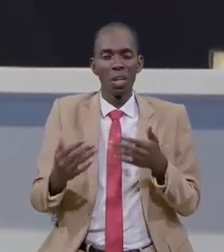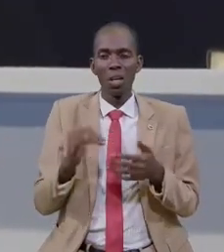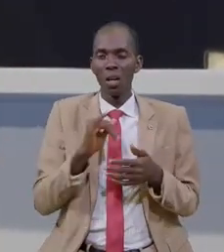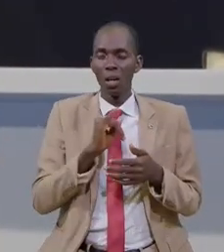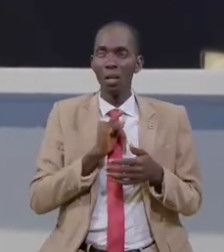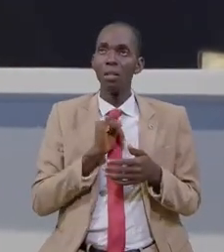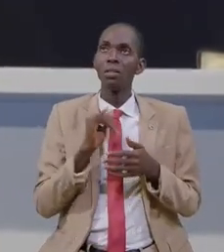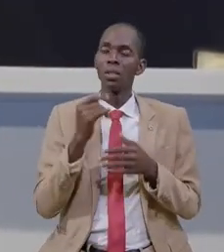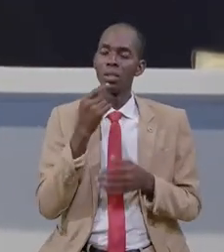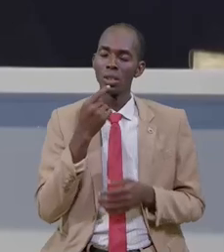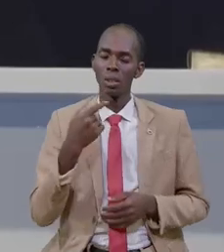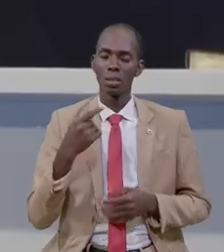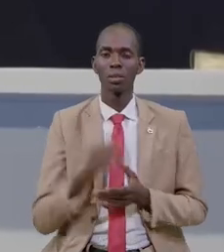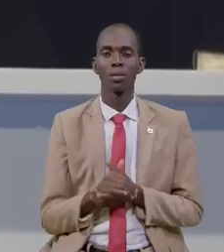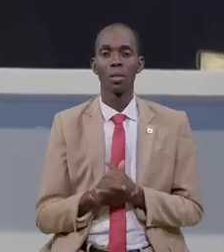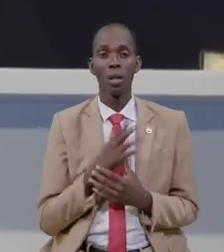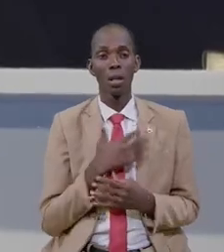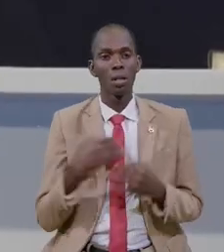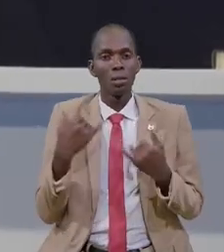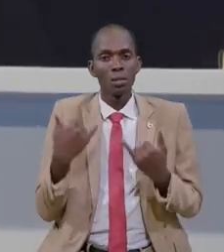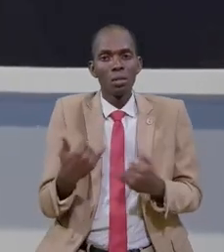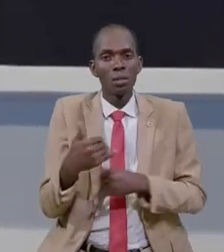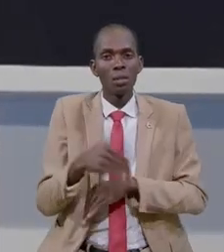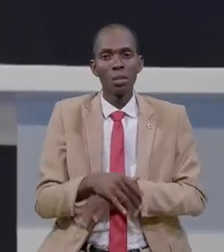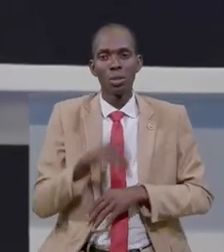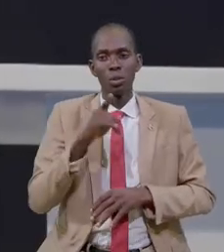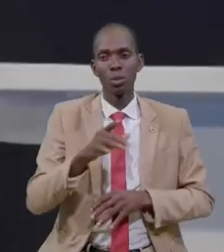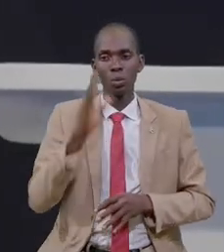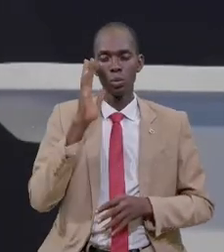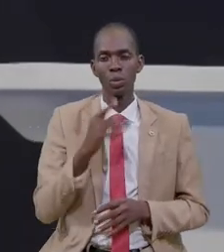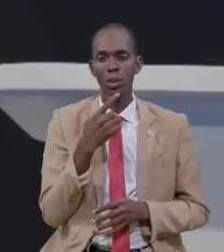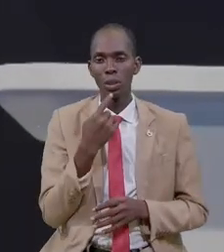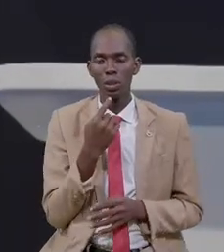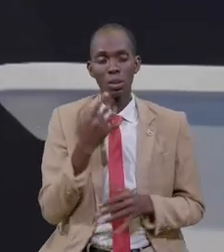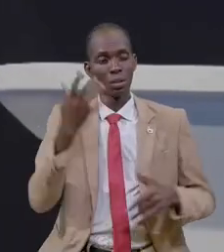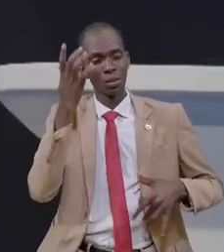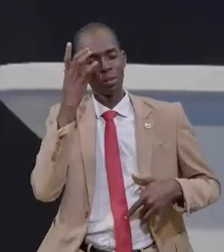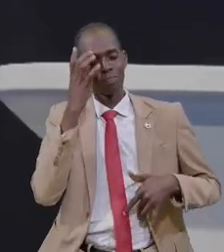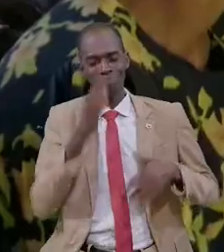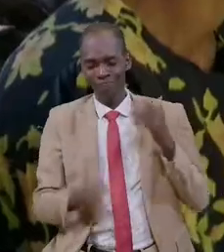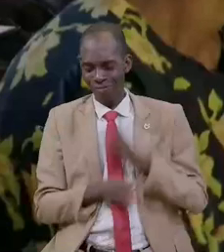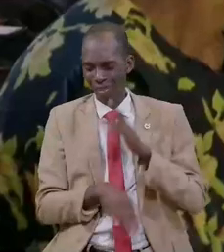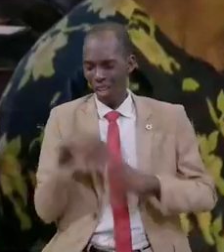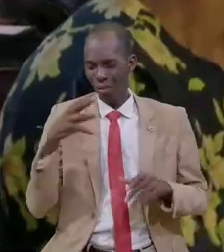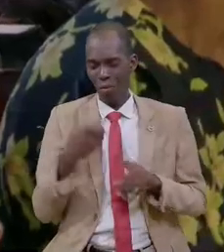Il le verra s'accomplir. Et ce soir, tu dis maladie, quitte ma